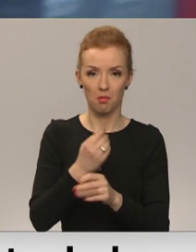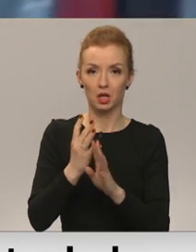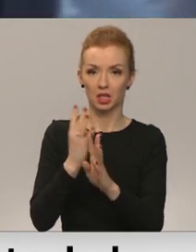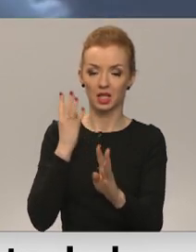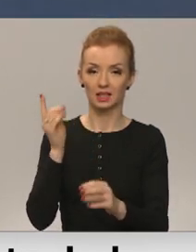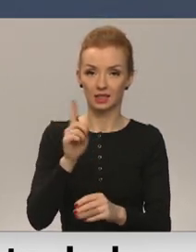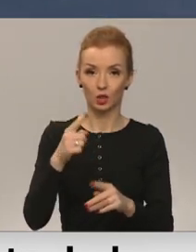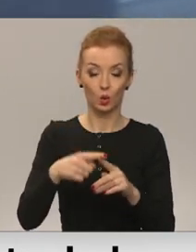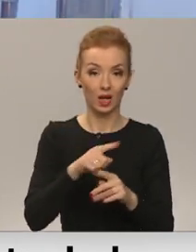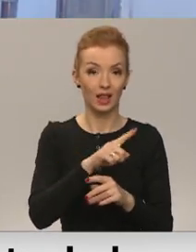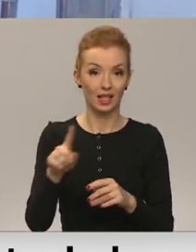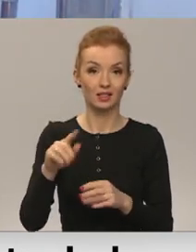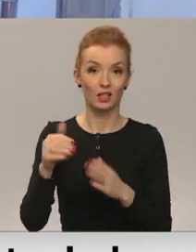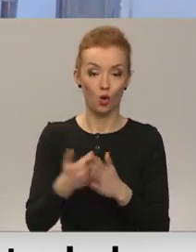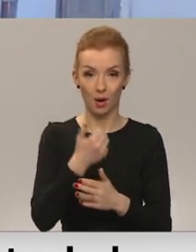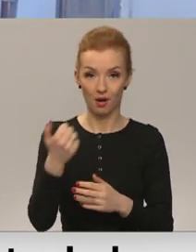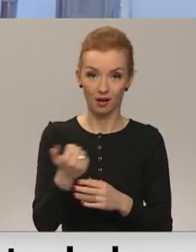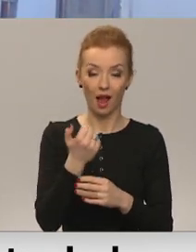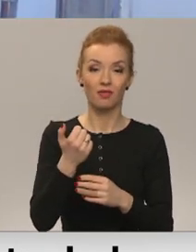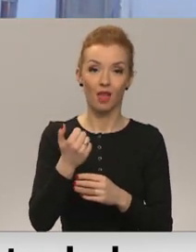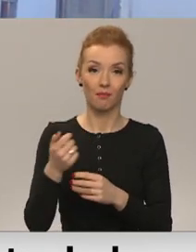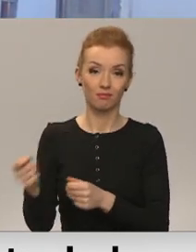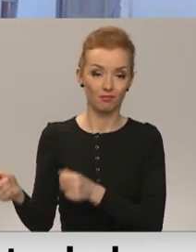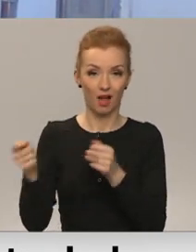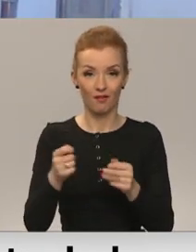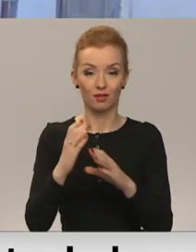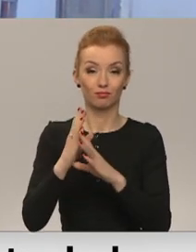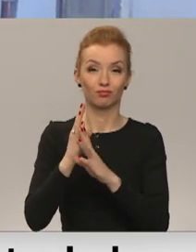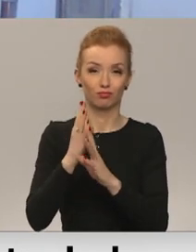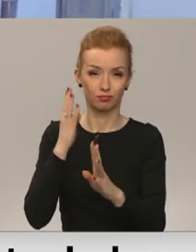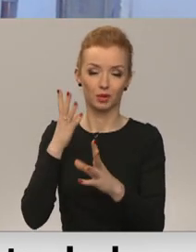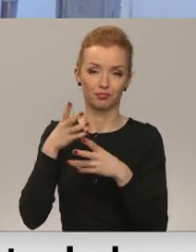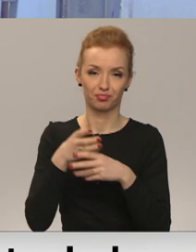jaunajam gadam preču nosūtītāji un saņēmēji savu darbu beigs un rindas atkal